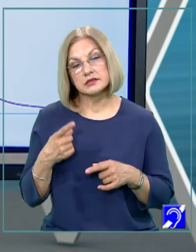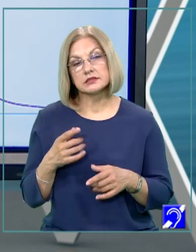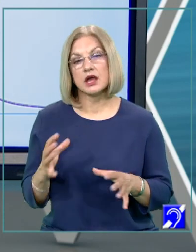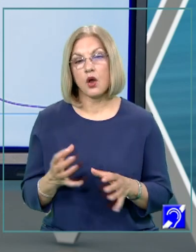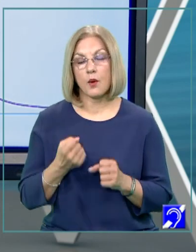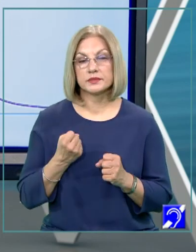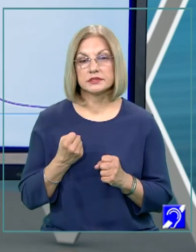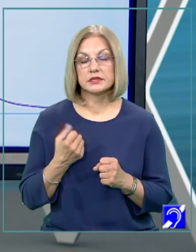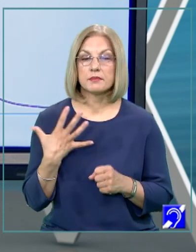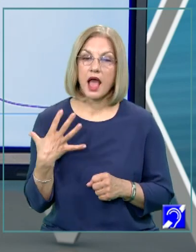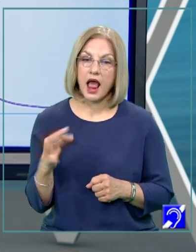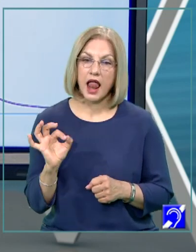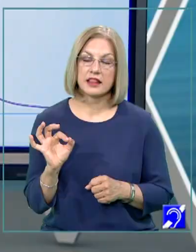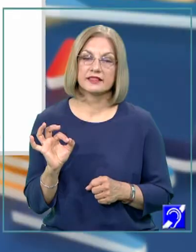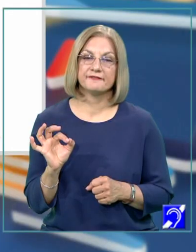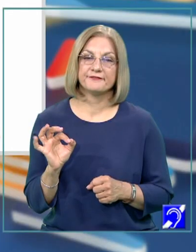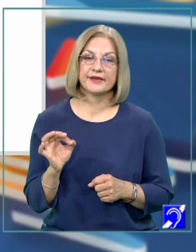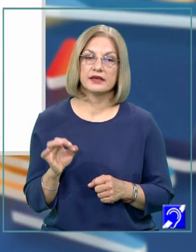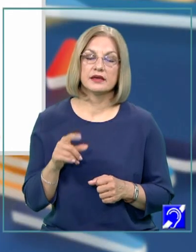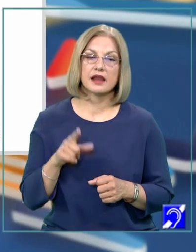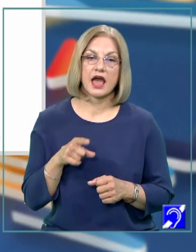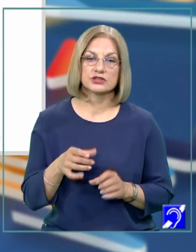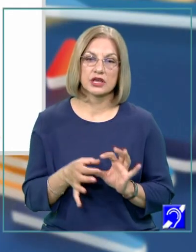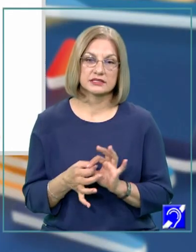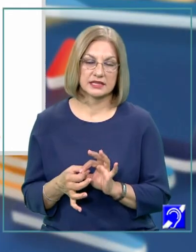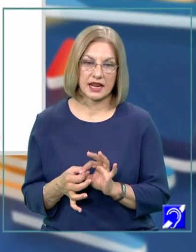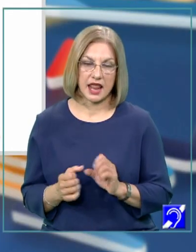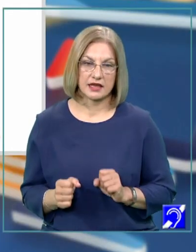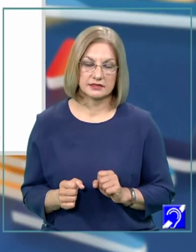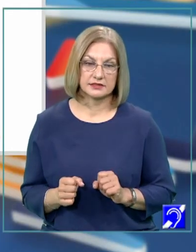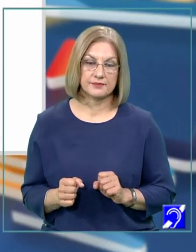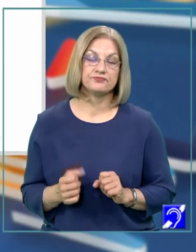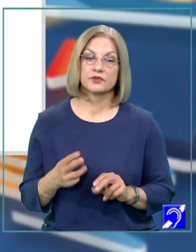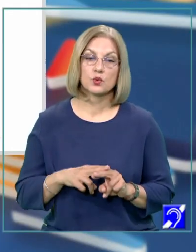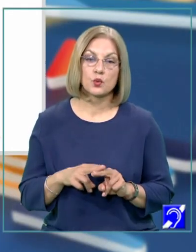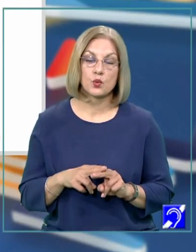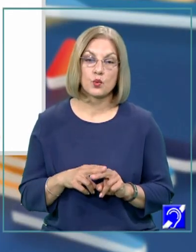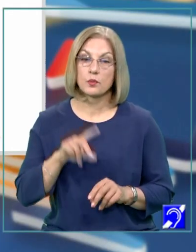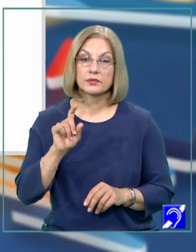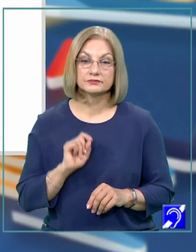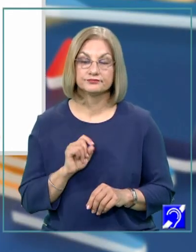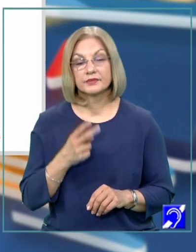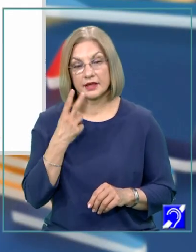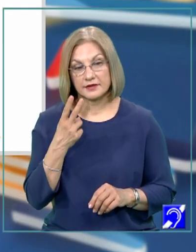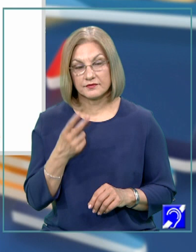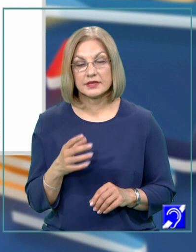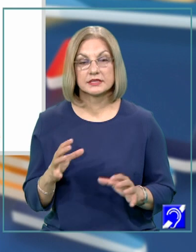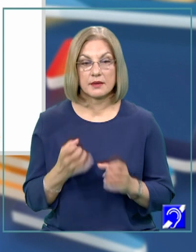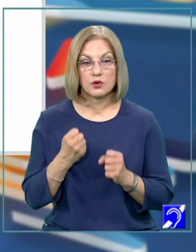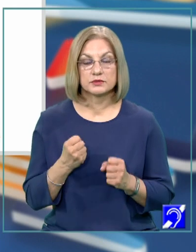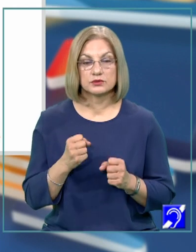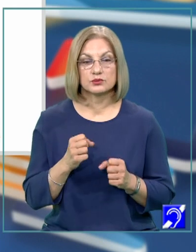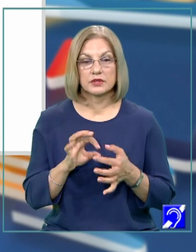obținem altfel această relație copii și anume ați văzut că am obținut o ecuație de gradul